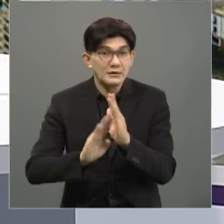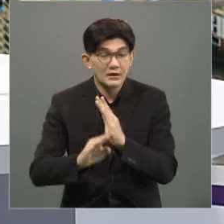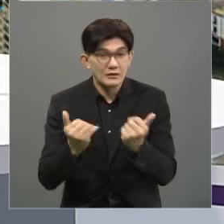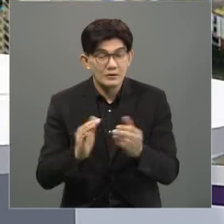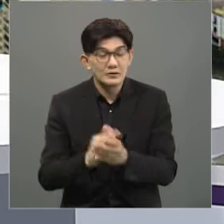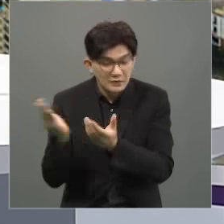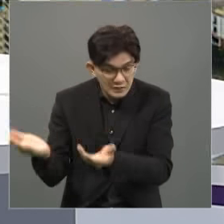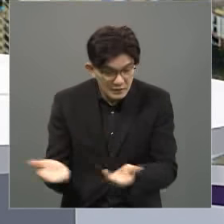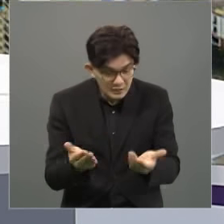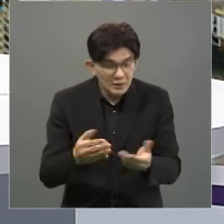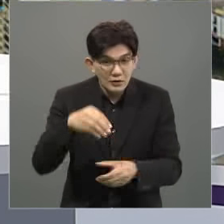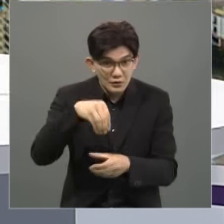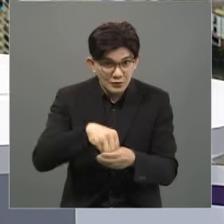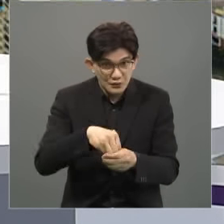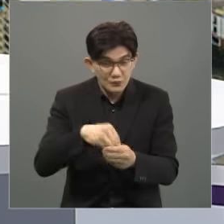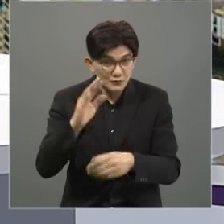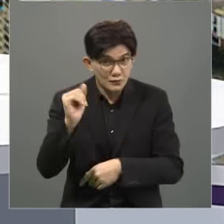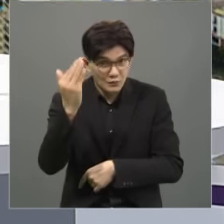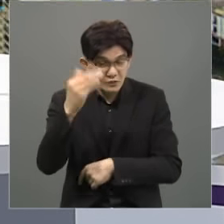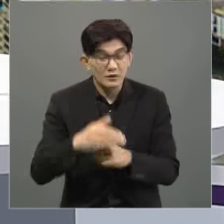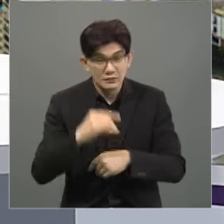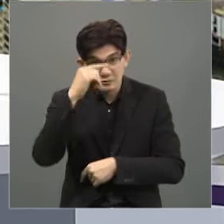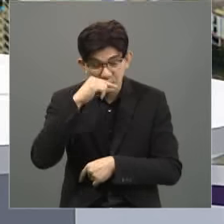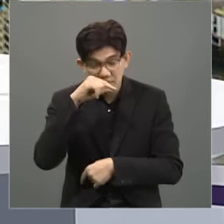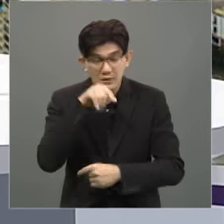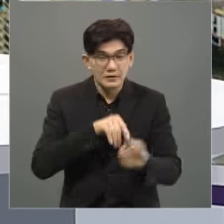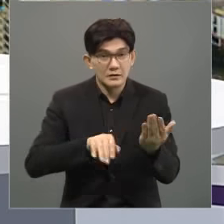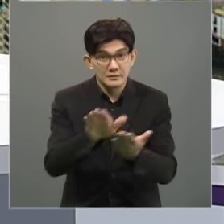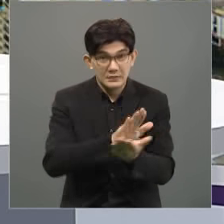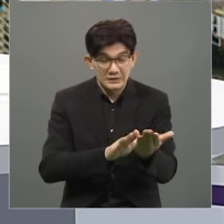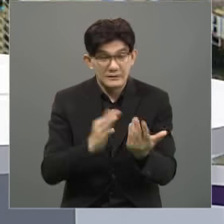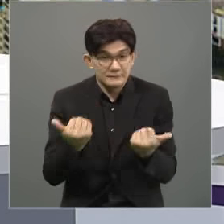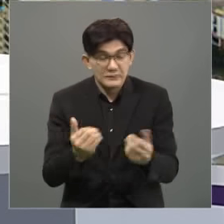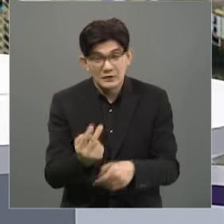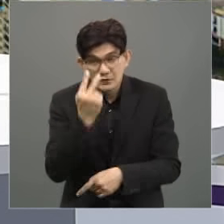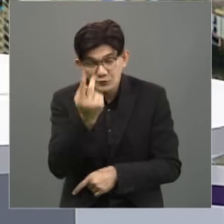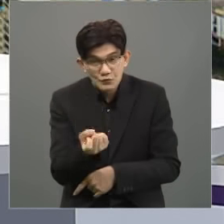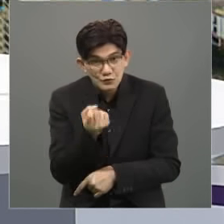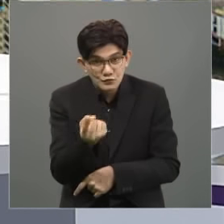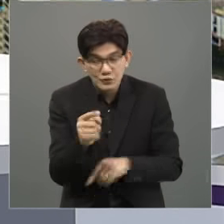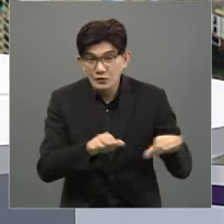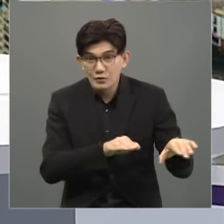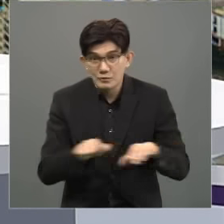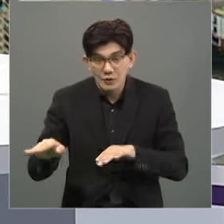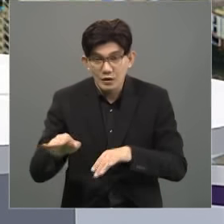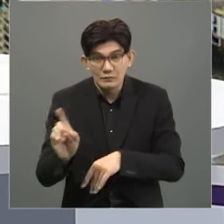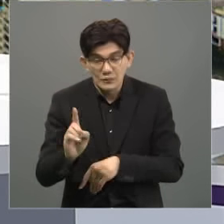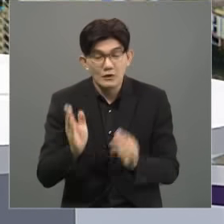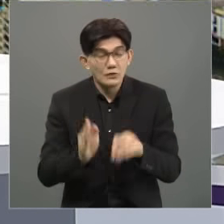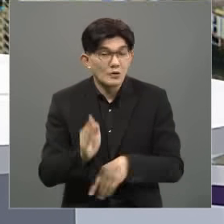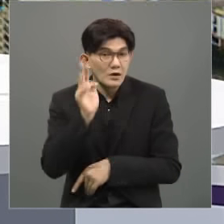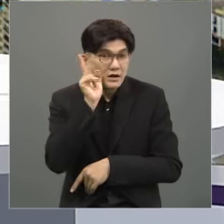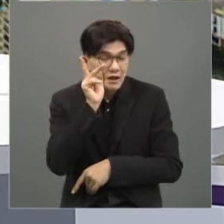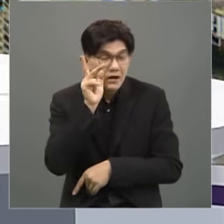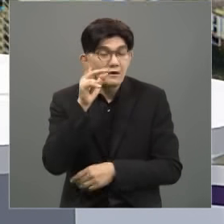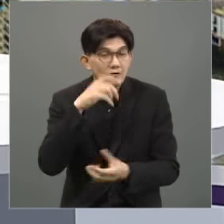การอัญเชิญมาประดิษฐานเป็นการชั่วคราวณประเทศไทยพาคุณผู้ชมไปติดตามบรรยากาศสดพร้อมกันนะคะจากคุณปิยพงษ์เคน